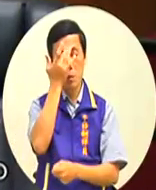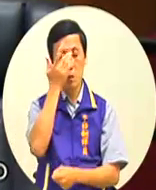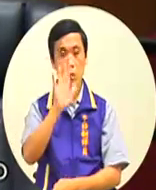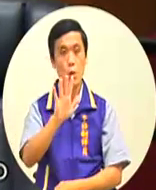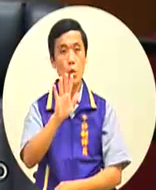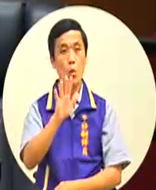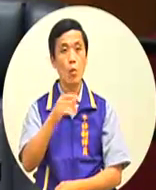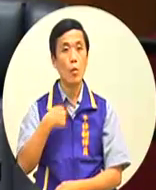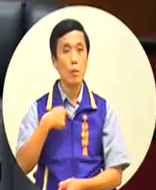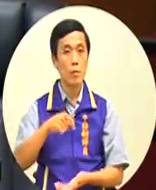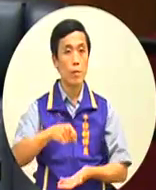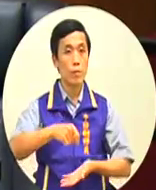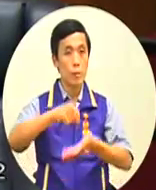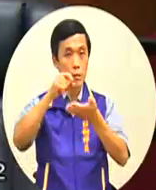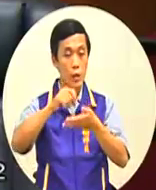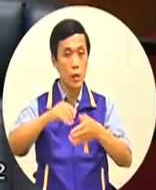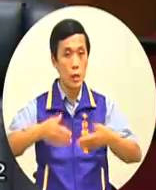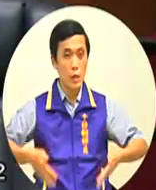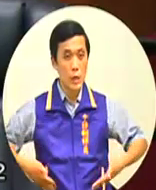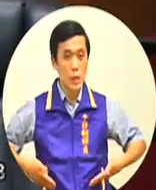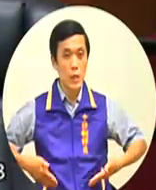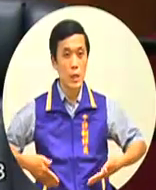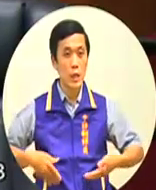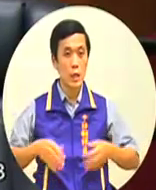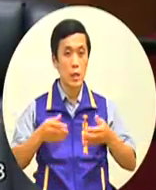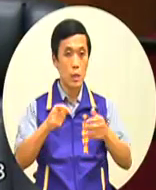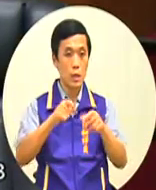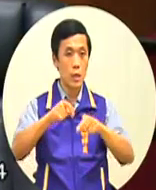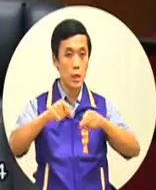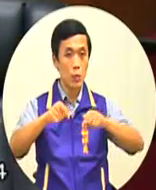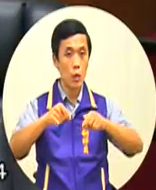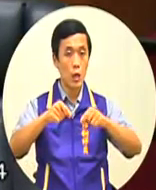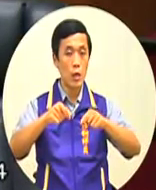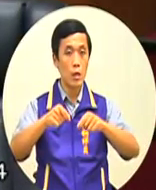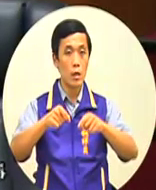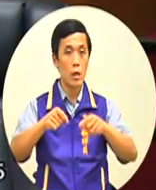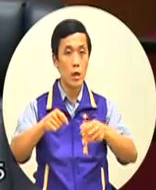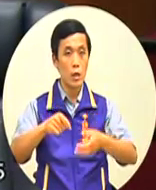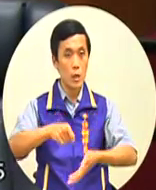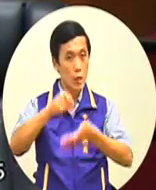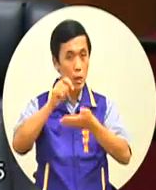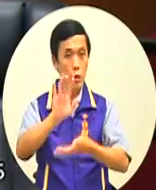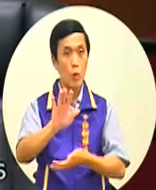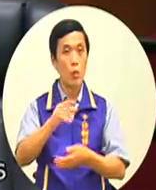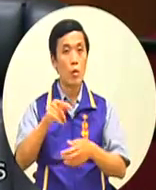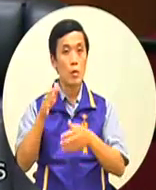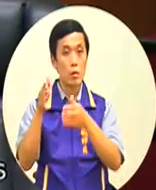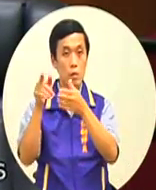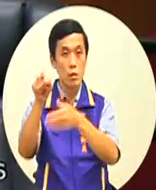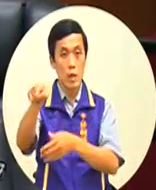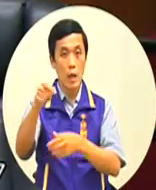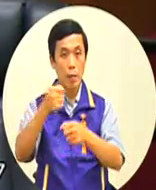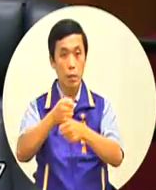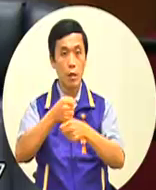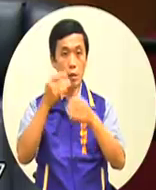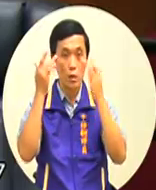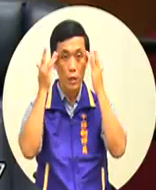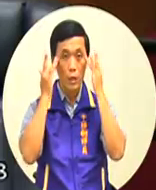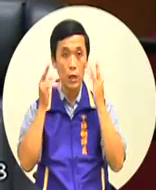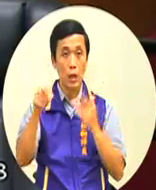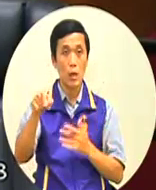个紧急的一个计划了哈。那就我们纳马夏来讲，我们这